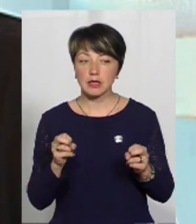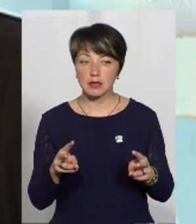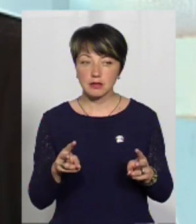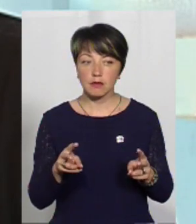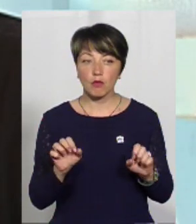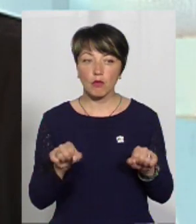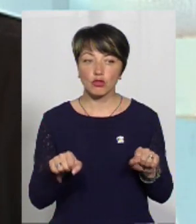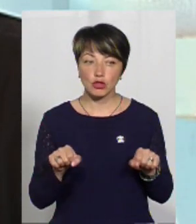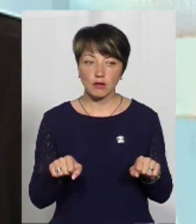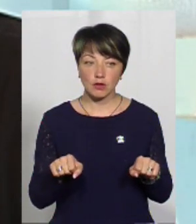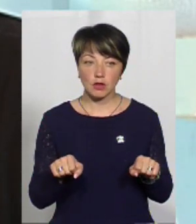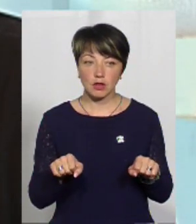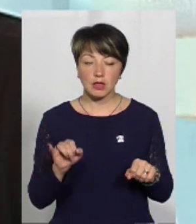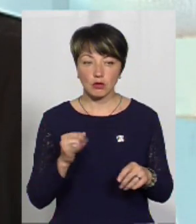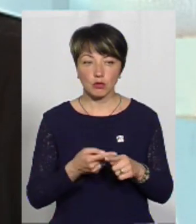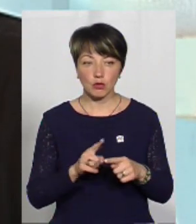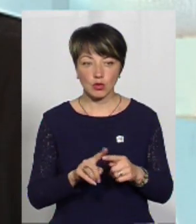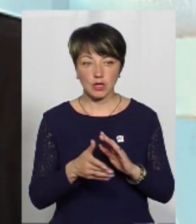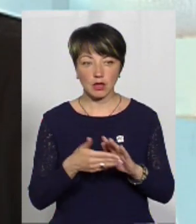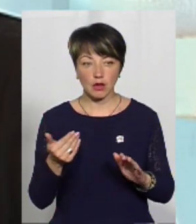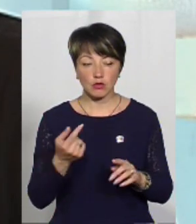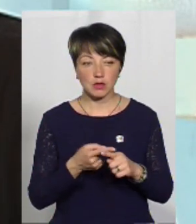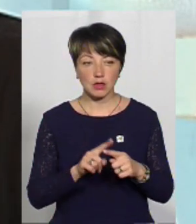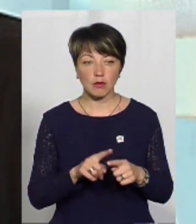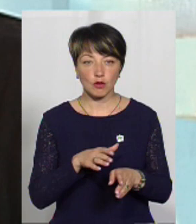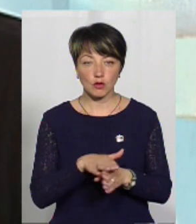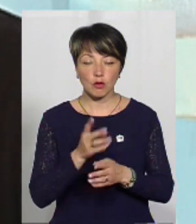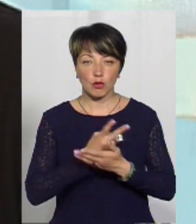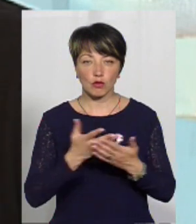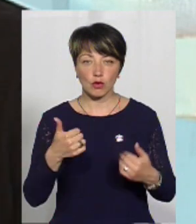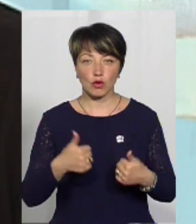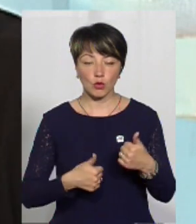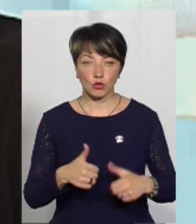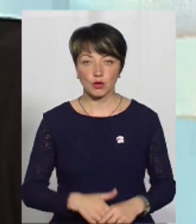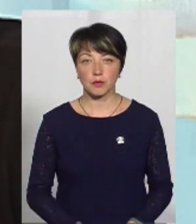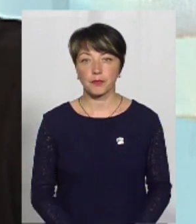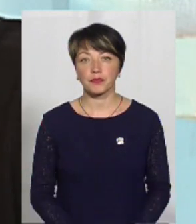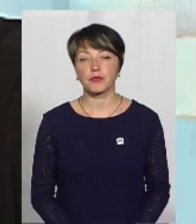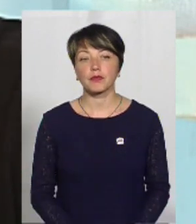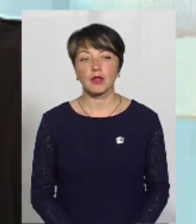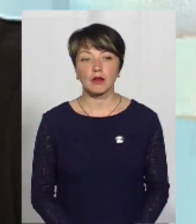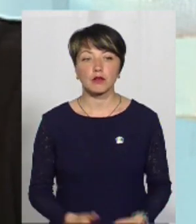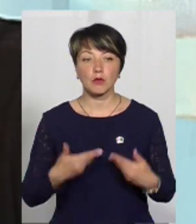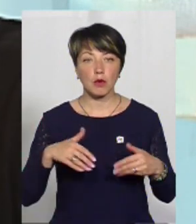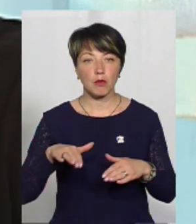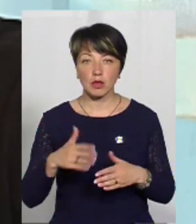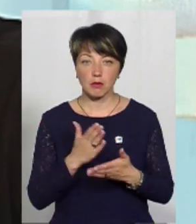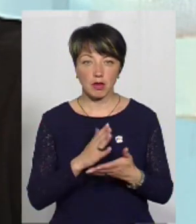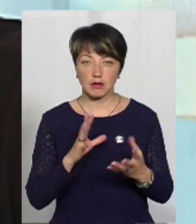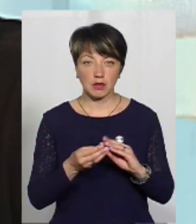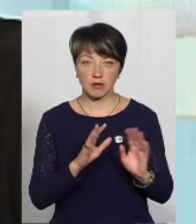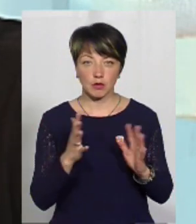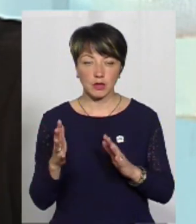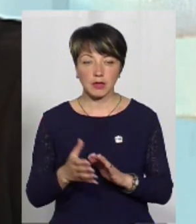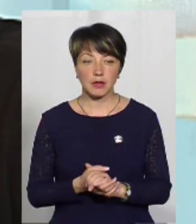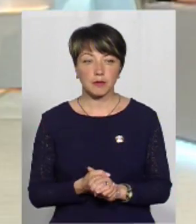ризиків, можливо. Так. І тому я просто закликаю, щоб це відбувся прозорий конкурс. Добре. Щоб ми потім не мали таких